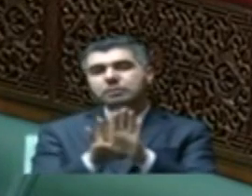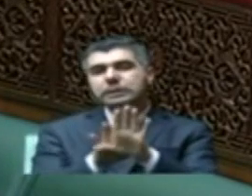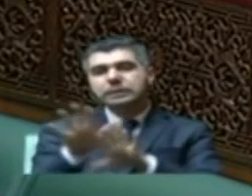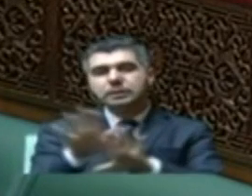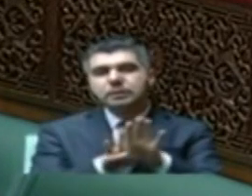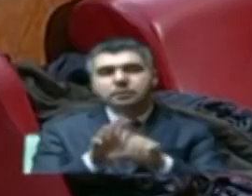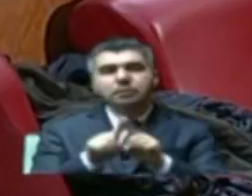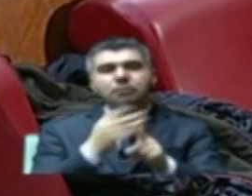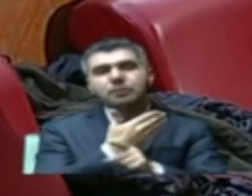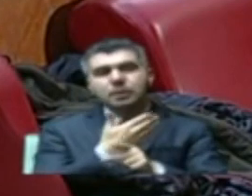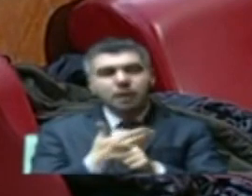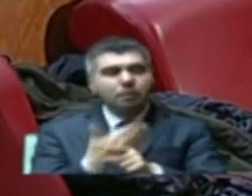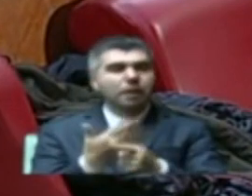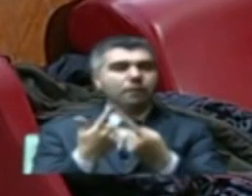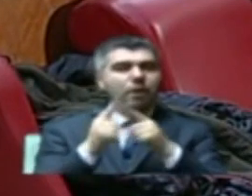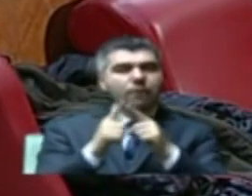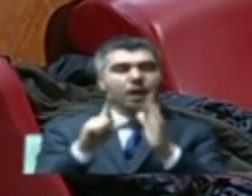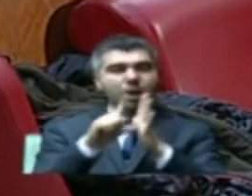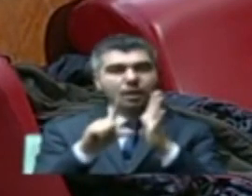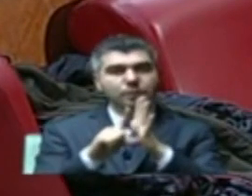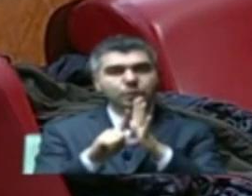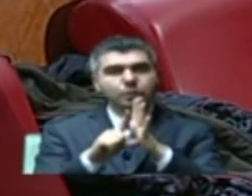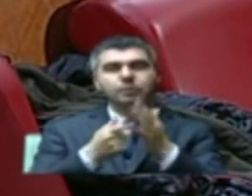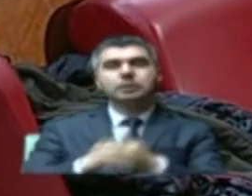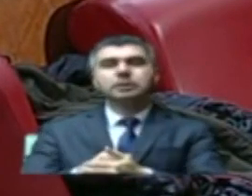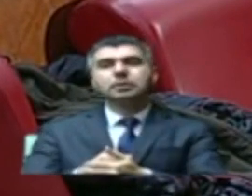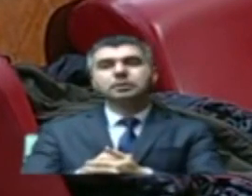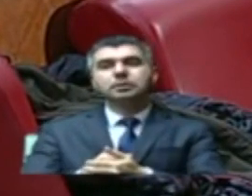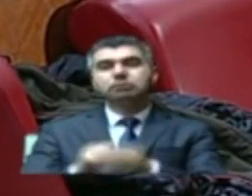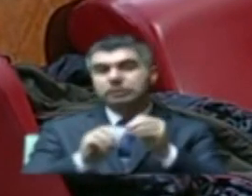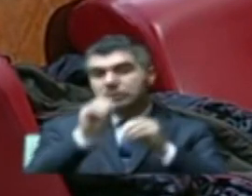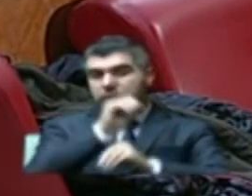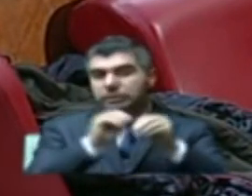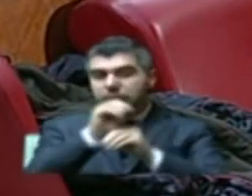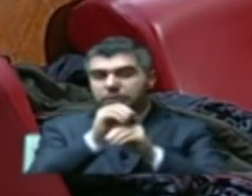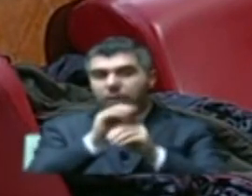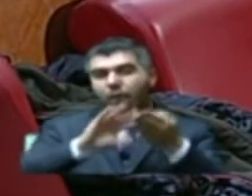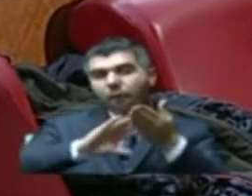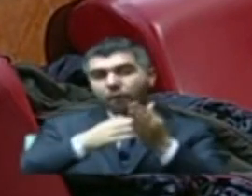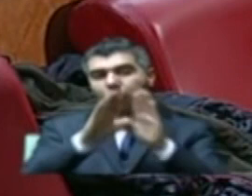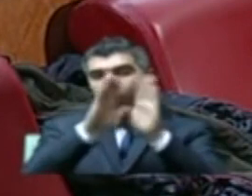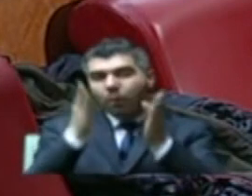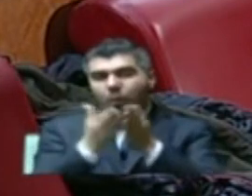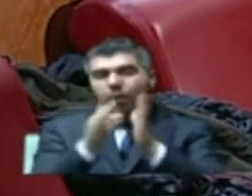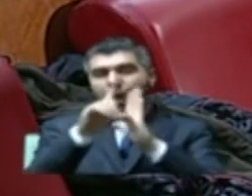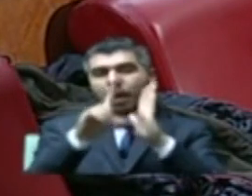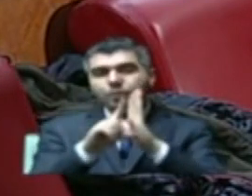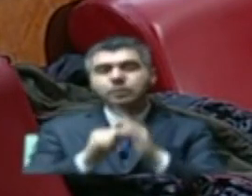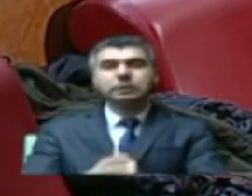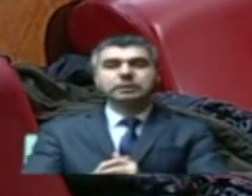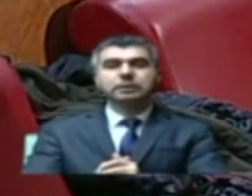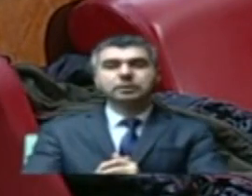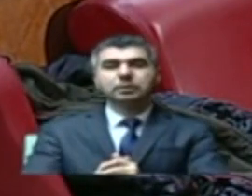النظر الاستشاري في عدد من المشاريع القوانين وتعديل النظام الأساسي العام للوظيفة العمومية. تتعرفوا